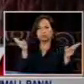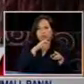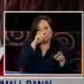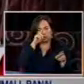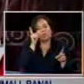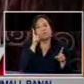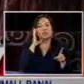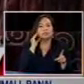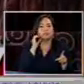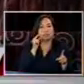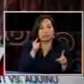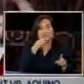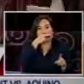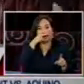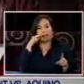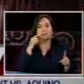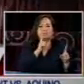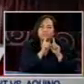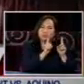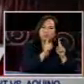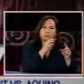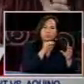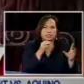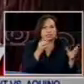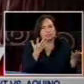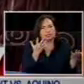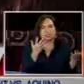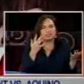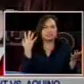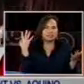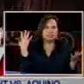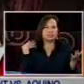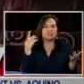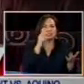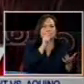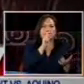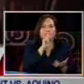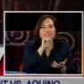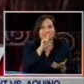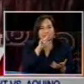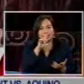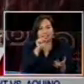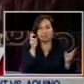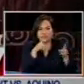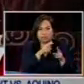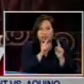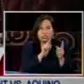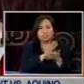program, minasama na yun. No. But that's behind us now.